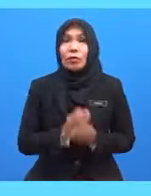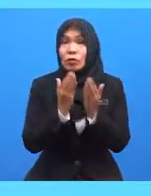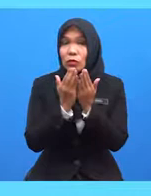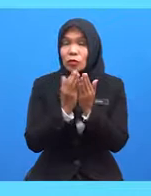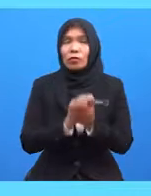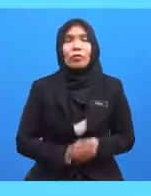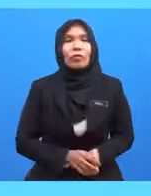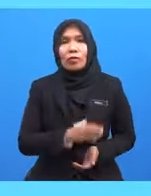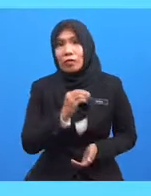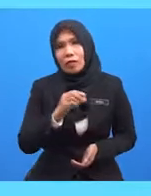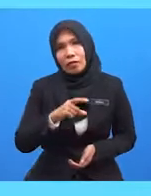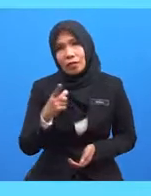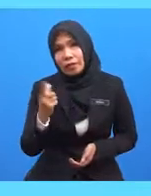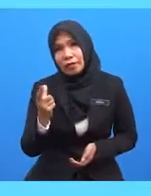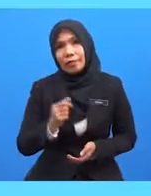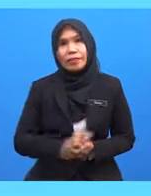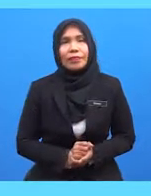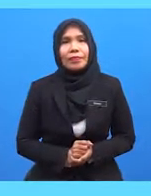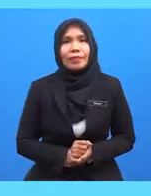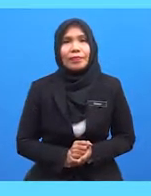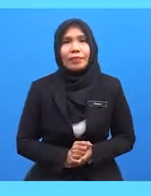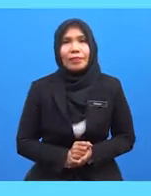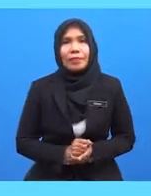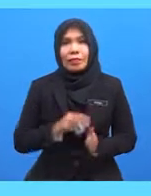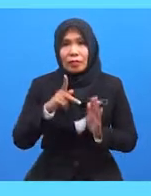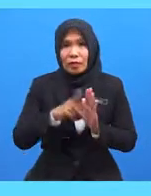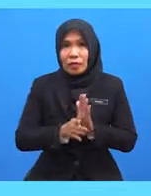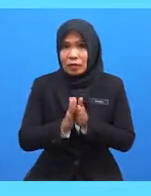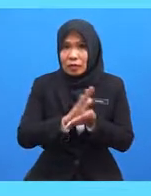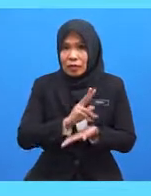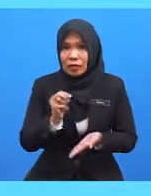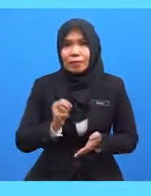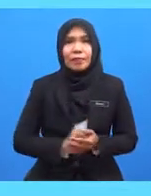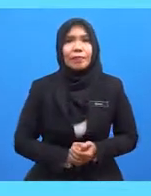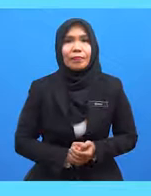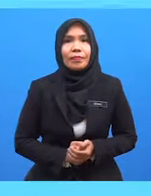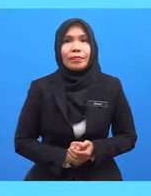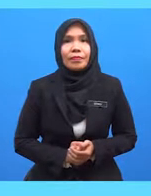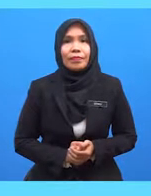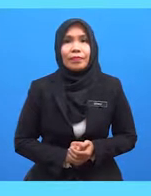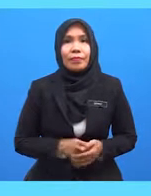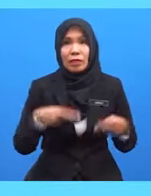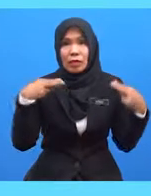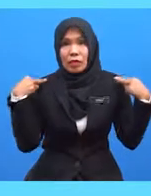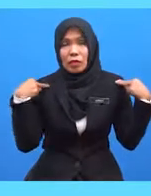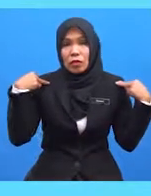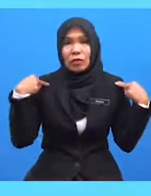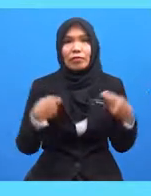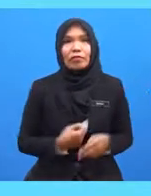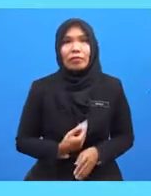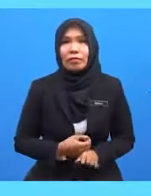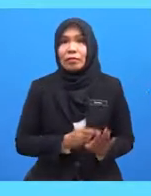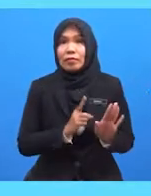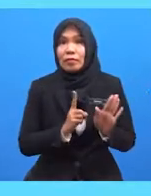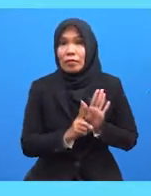fitnah dan sebagainya. Hal-hal kejadian dan perbuatan, contoh haiwan,